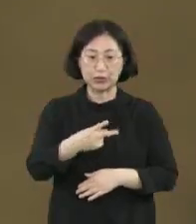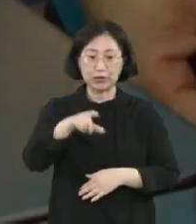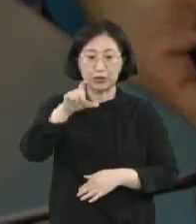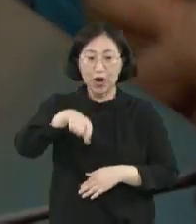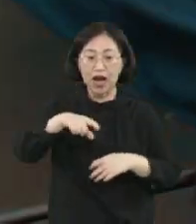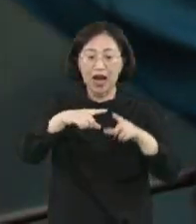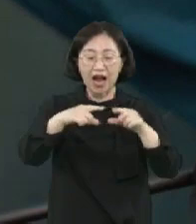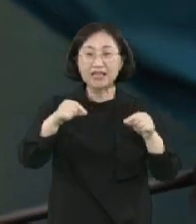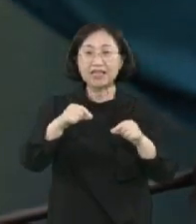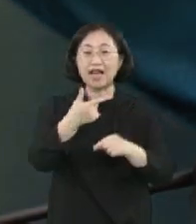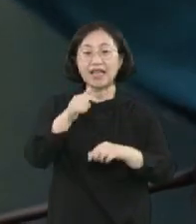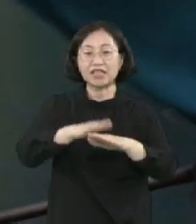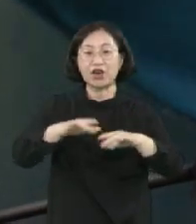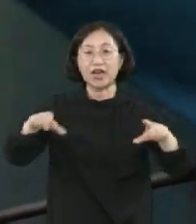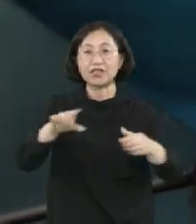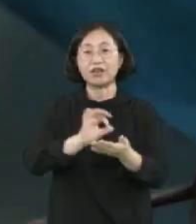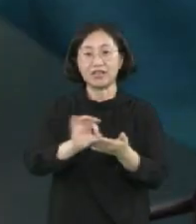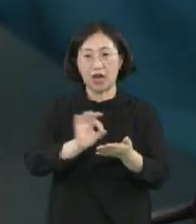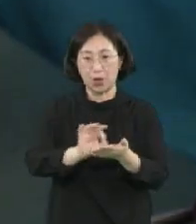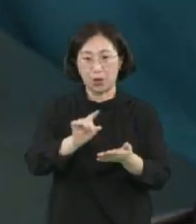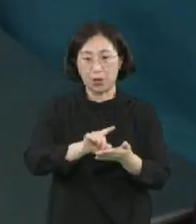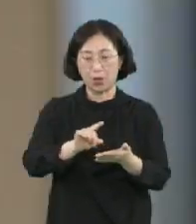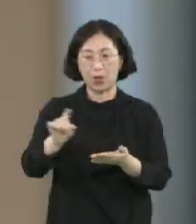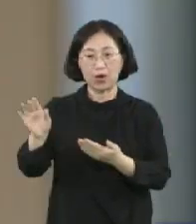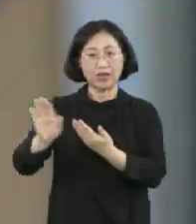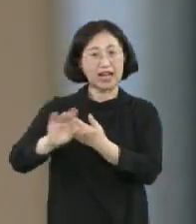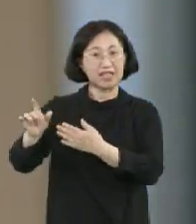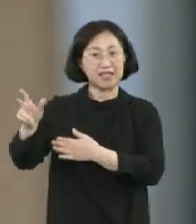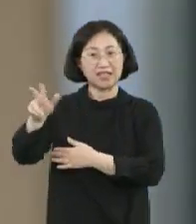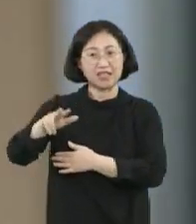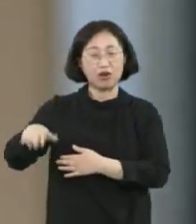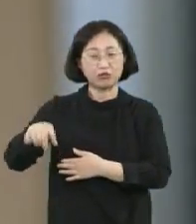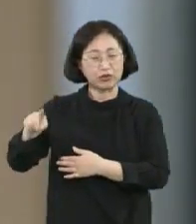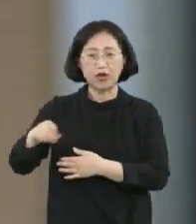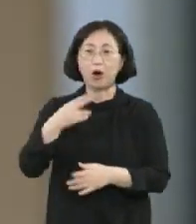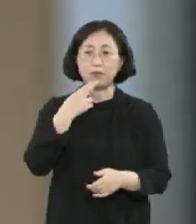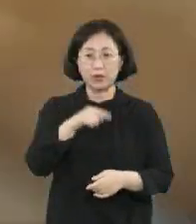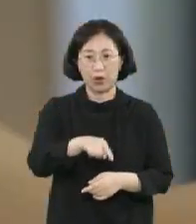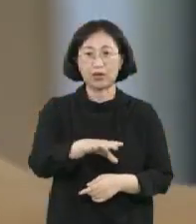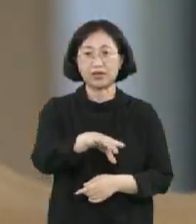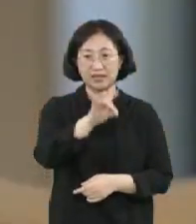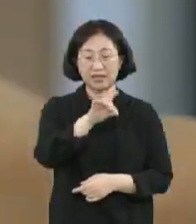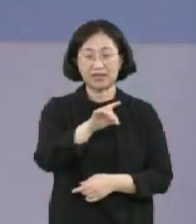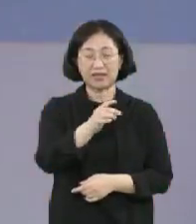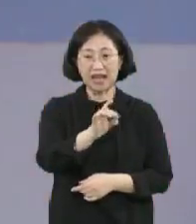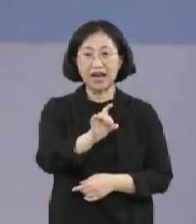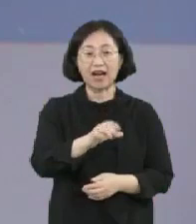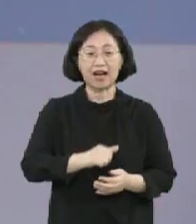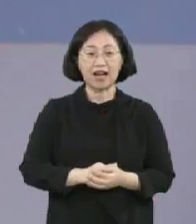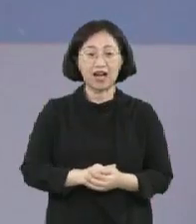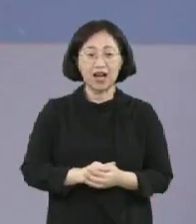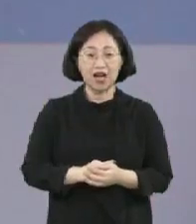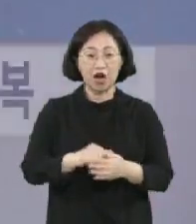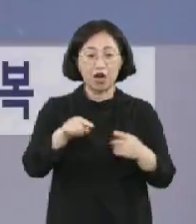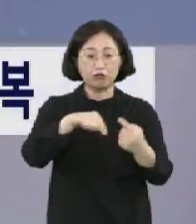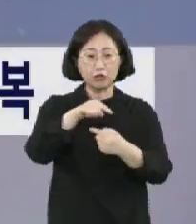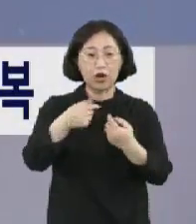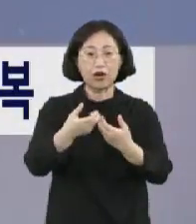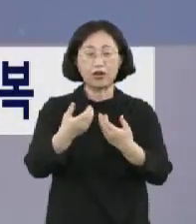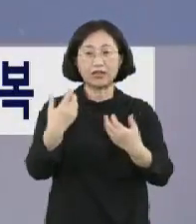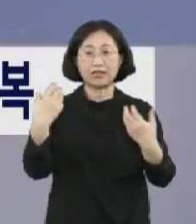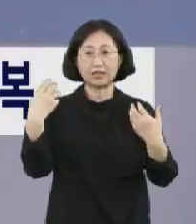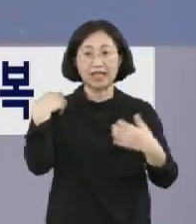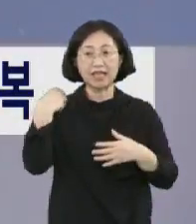대전에서 쓰이게 된 건데 전국 광역시 가운데 유일합니다. 운영 주체만 다를 뿐 두 화폐 모두 대전 전역에서